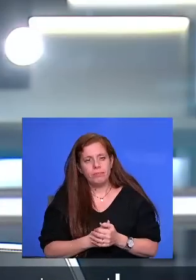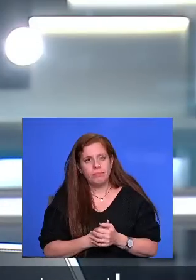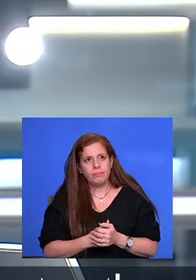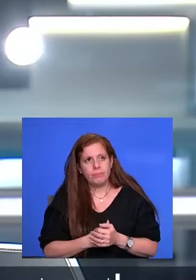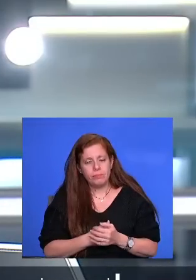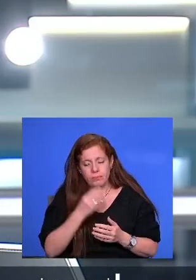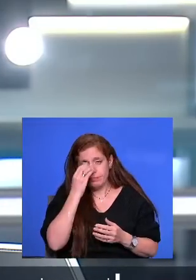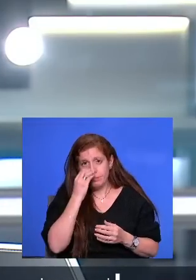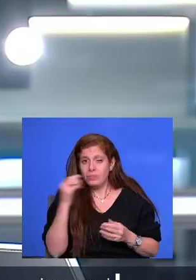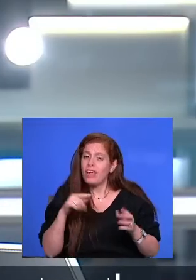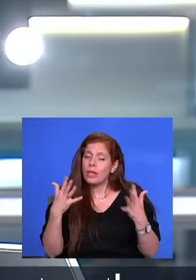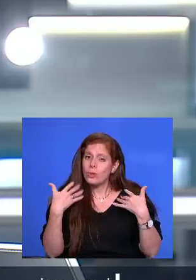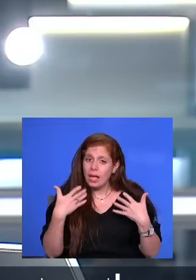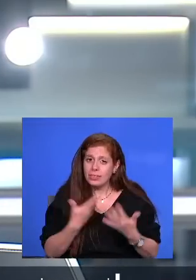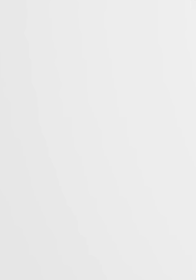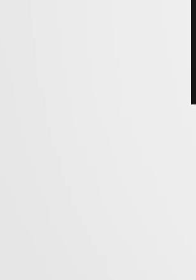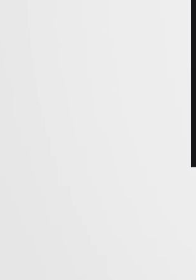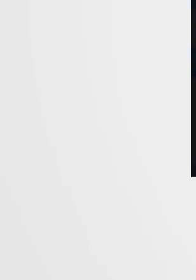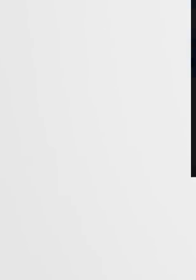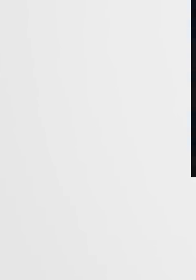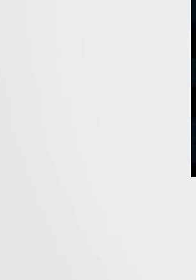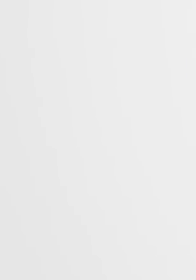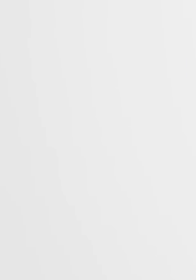והגענו לתחזית עם שרון וקסלר.